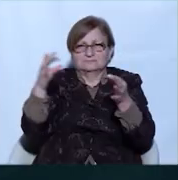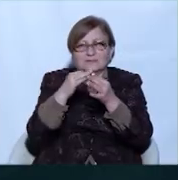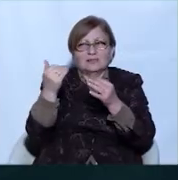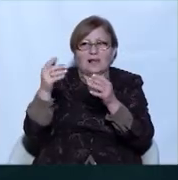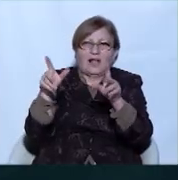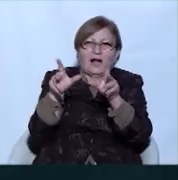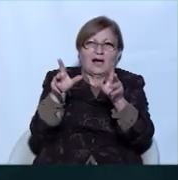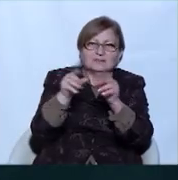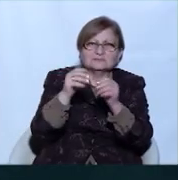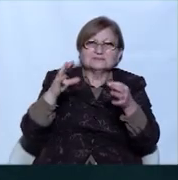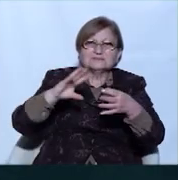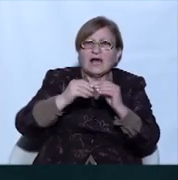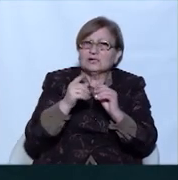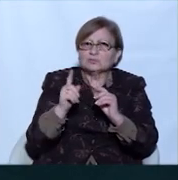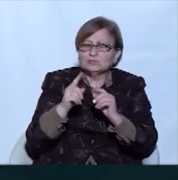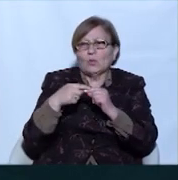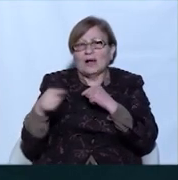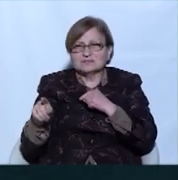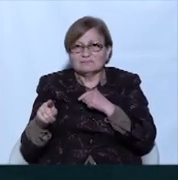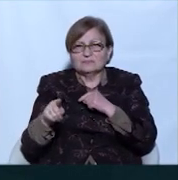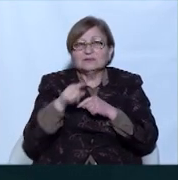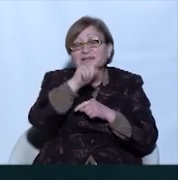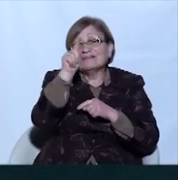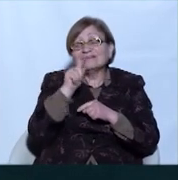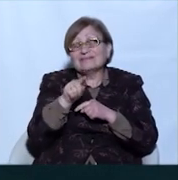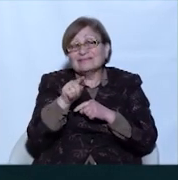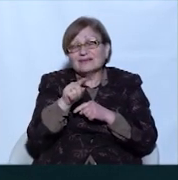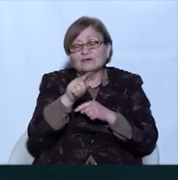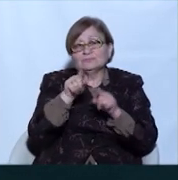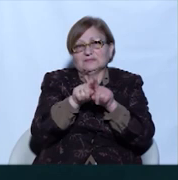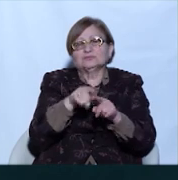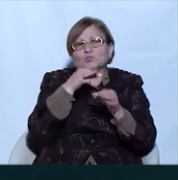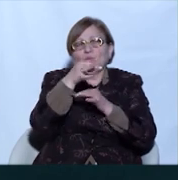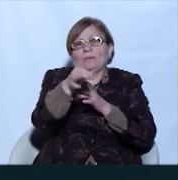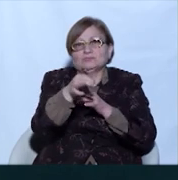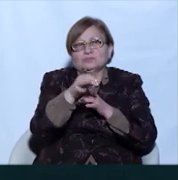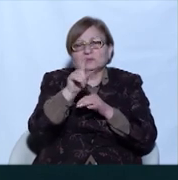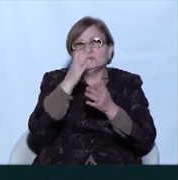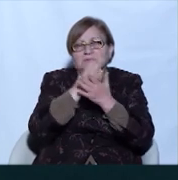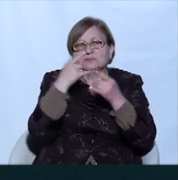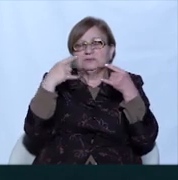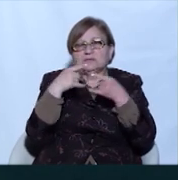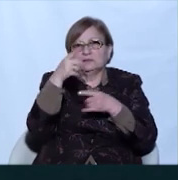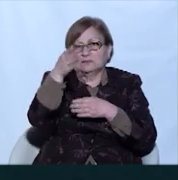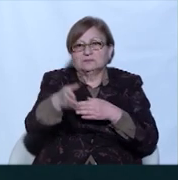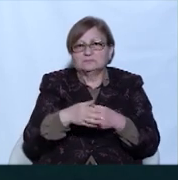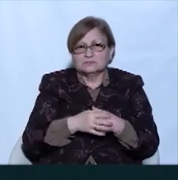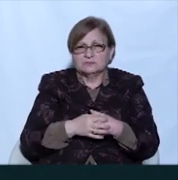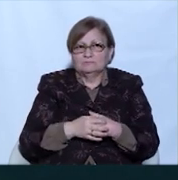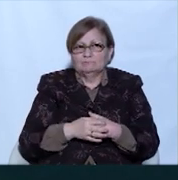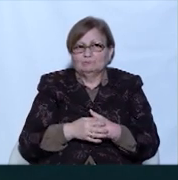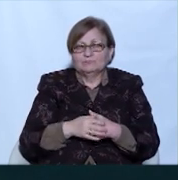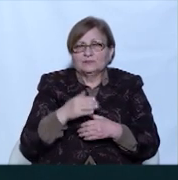და უპასუხოთ იმ კითხვებს, რომლებიც გამოჩნდება თქვენს ეკრანებზე. ამით